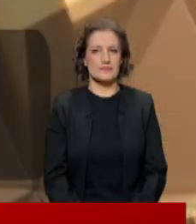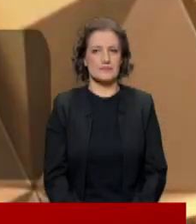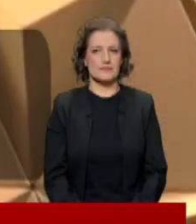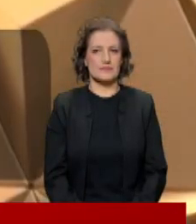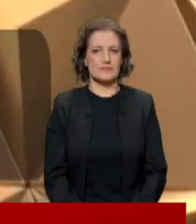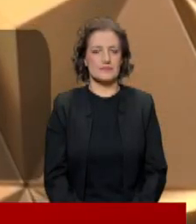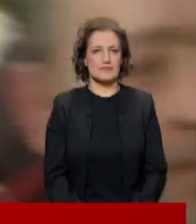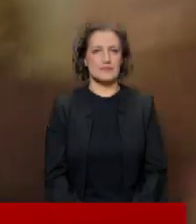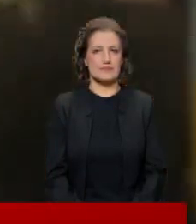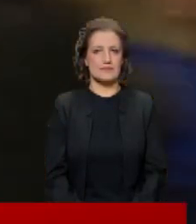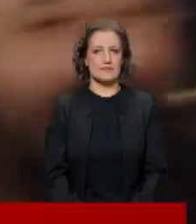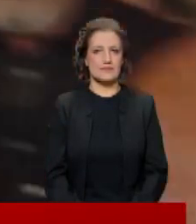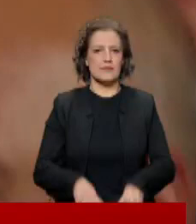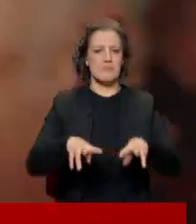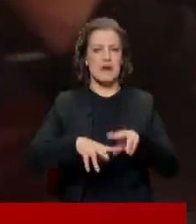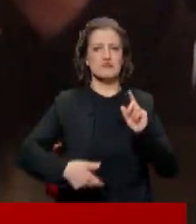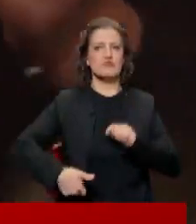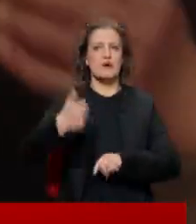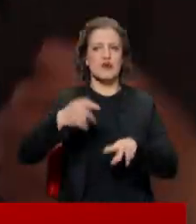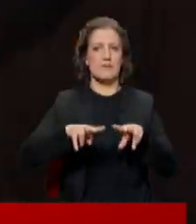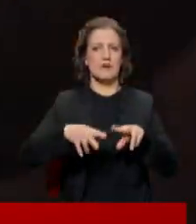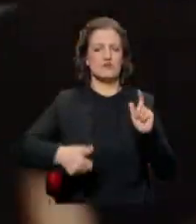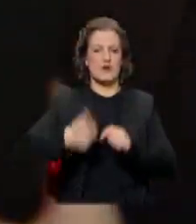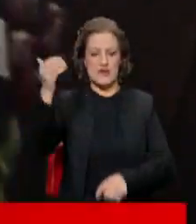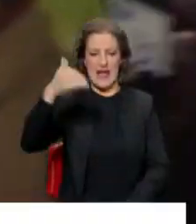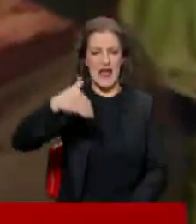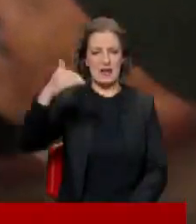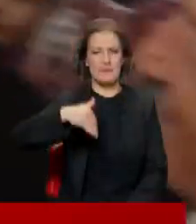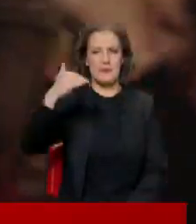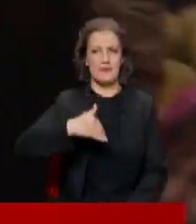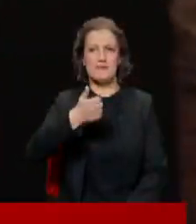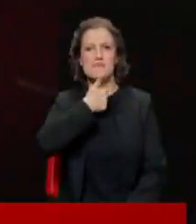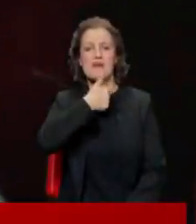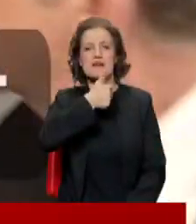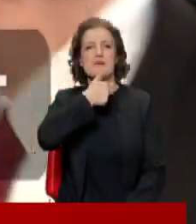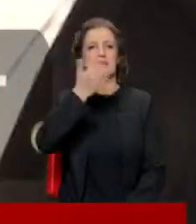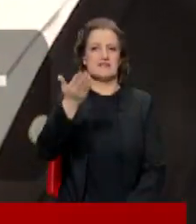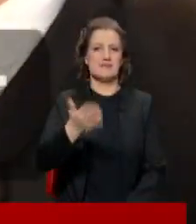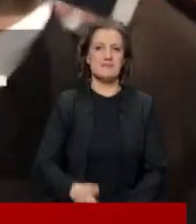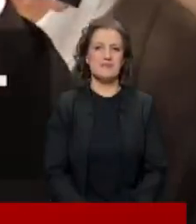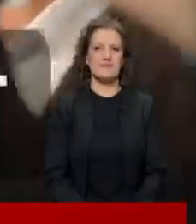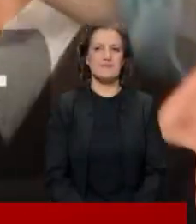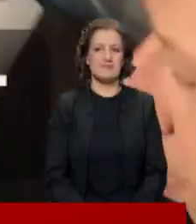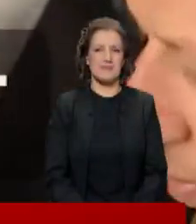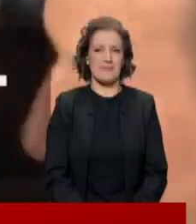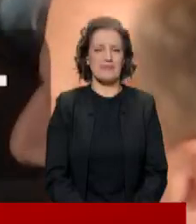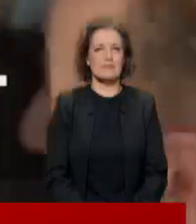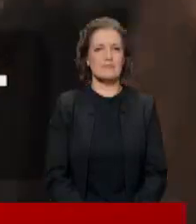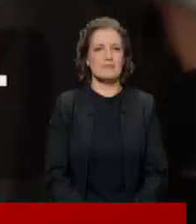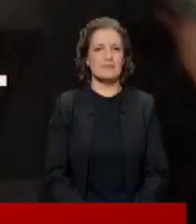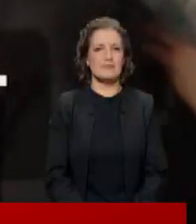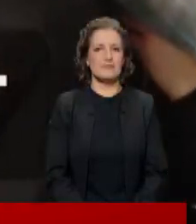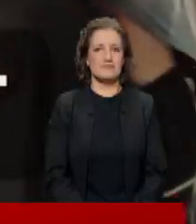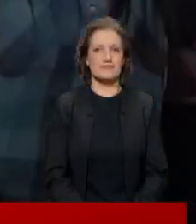edin. Yeter artık. Mansur Başkan geliyor. Babaların babası geliyor. Pazarcılar sizinle gurur duyuyor